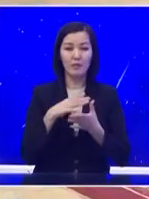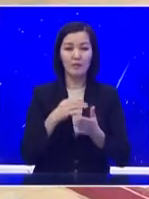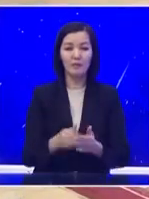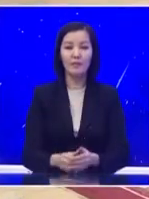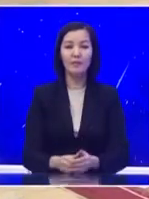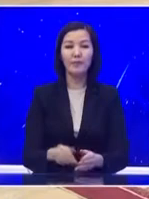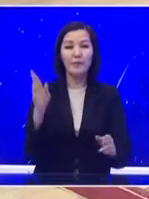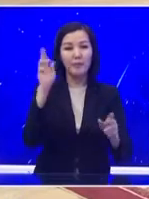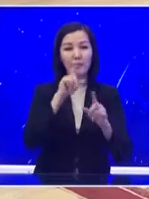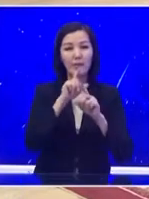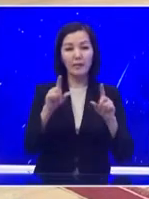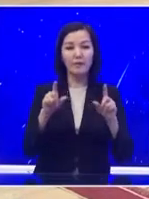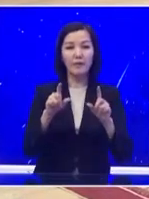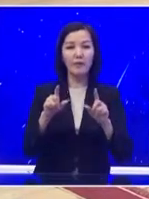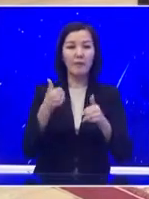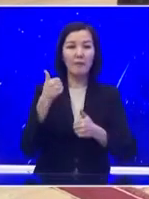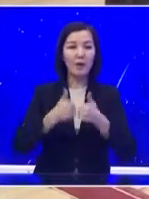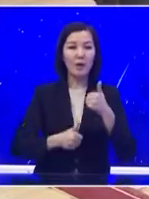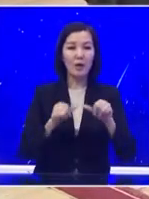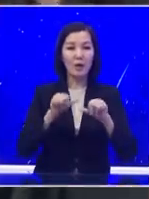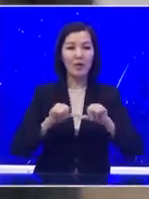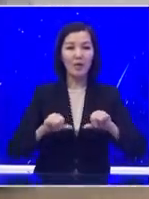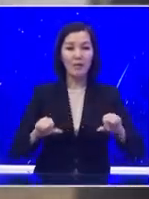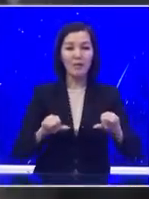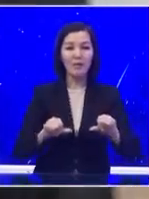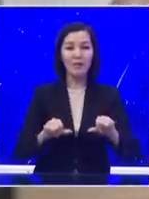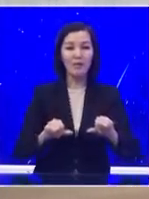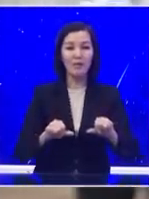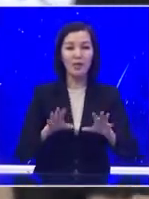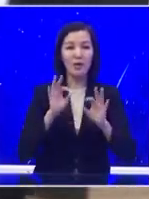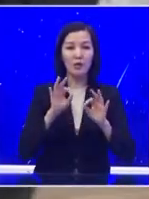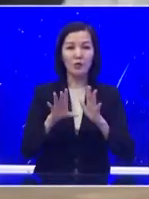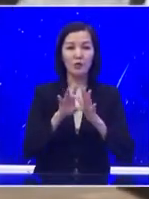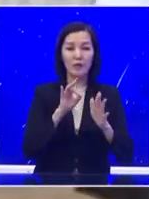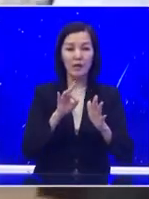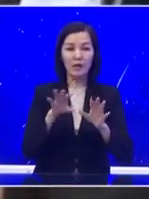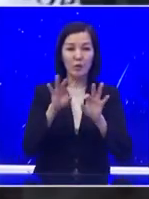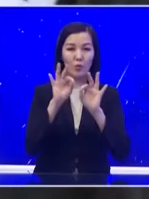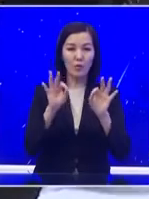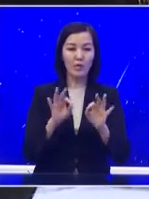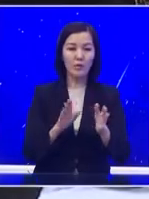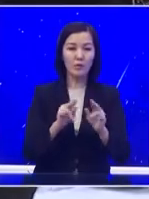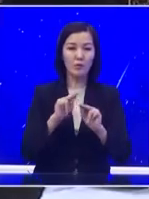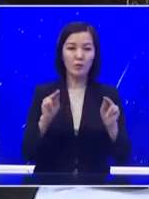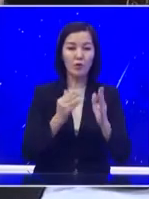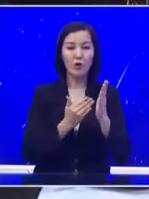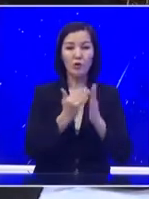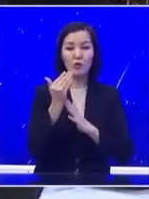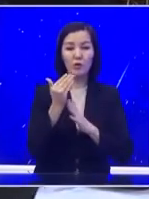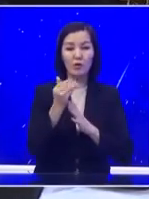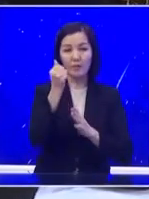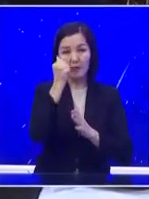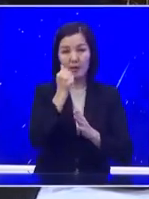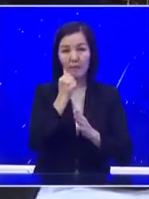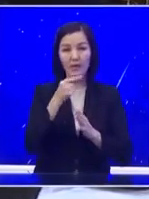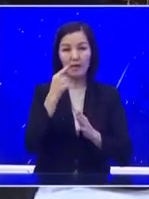таныстырды. Мектепішілік ұйымдастырылған байқауды әділ қазылар алқасы оң бағалады. Оқушылардың өнеріне ардагер ұстаздар жоғары баға беріп, алғыстарын